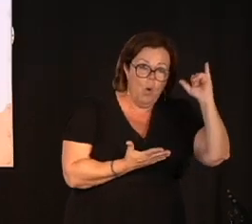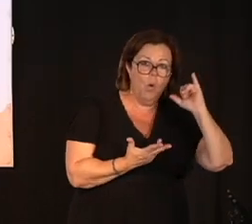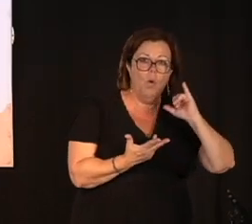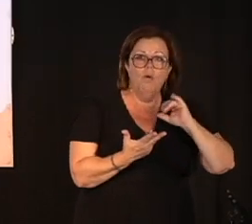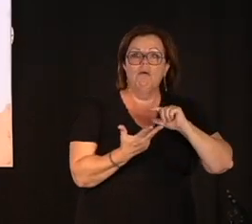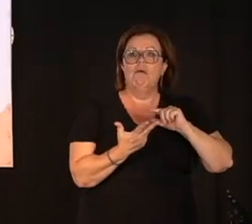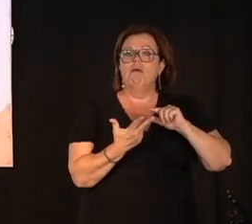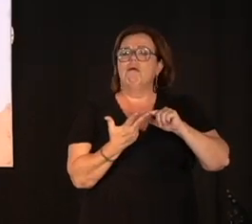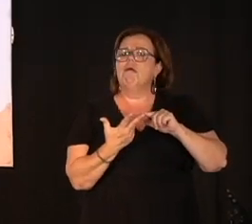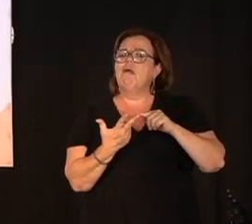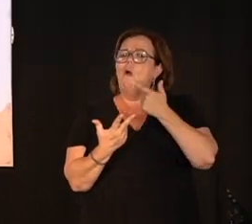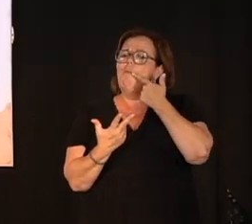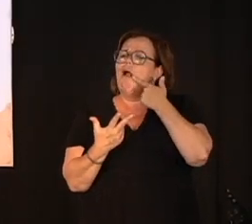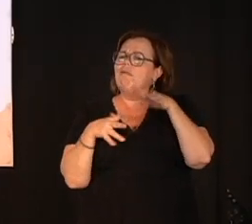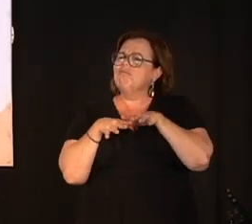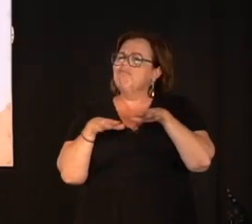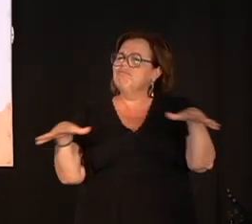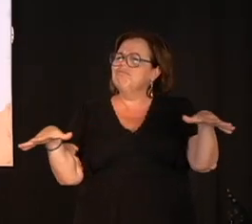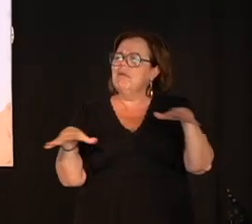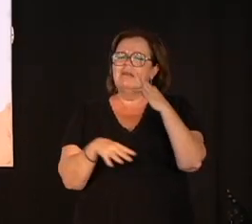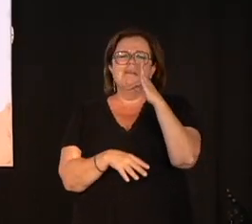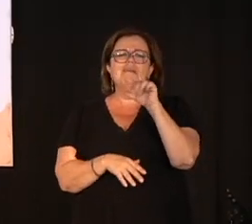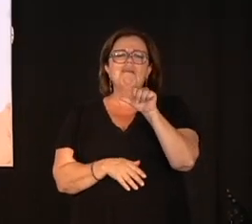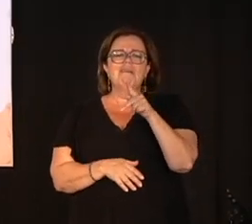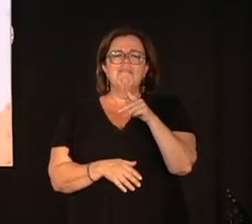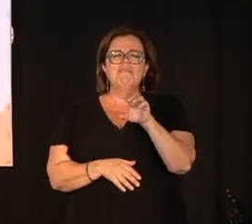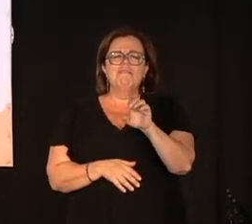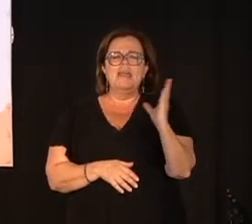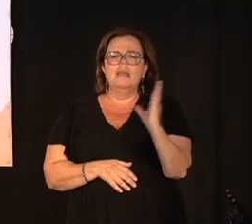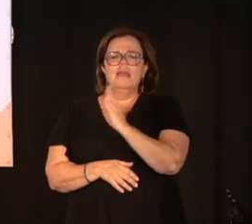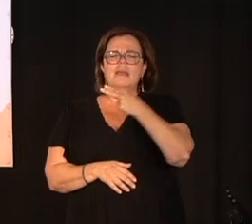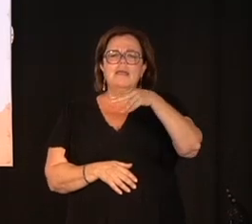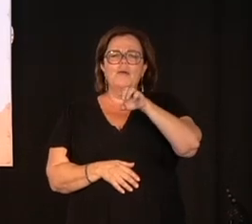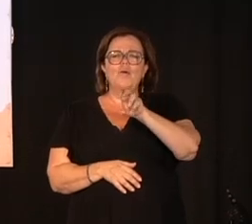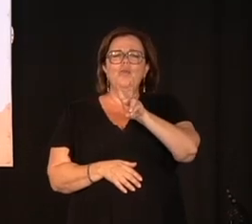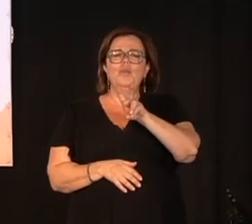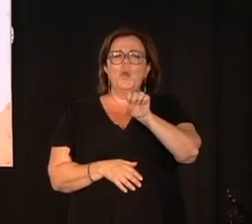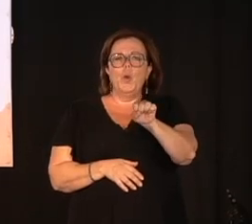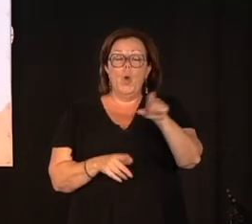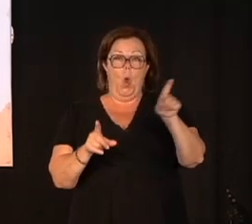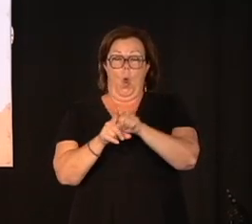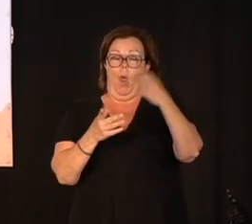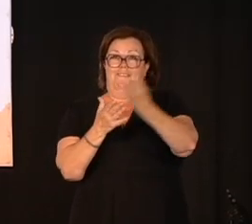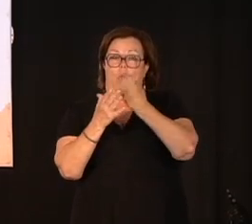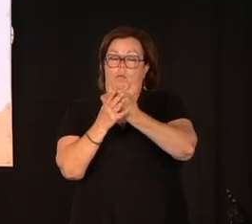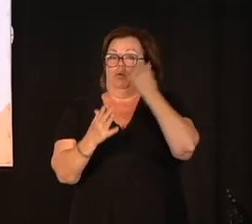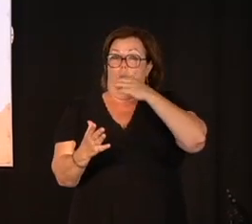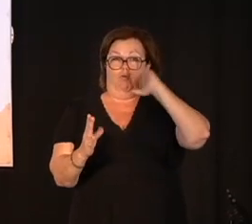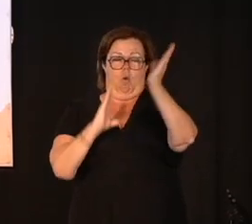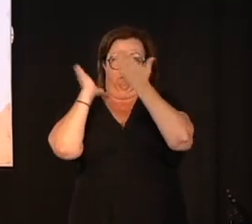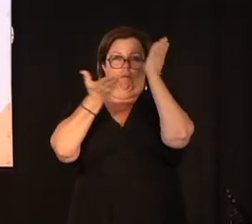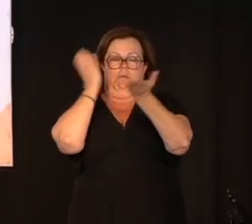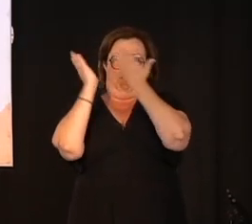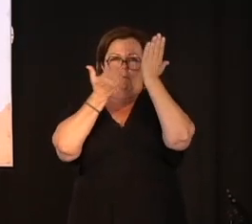formule contemporaine, les fake news, la manière dont, sans doute plus que jamais, nous sommes saturés d'informations. Nous avons beaucoup de